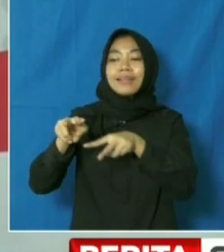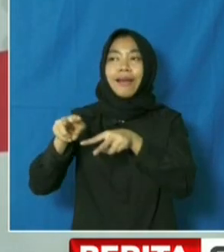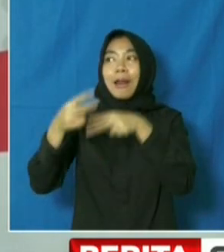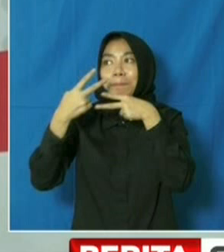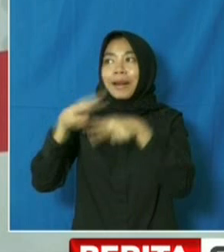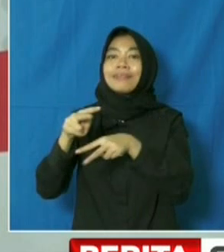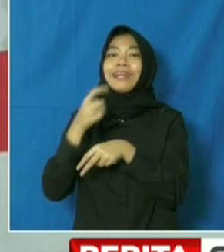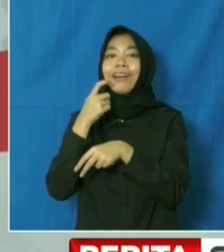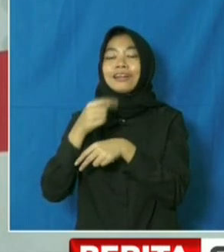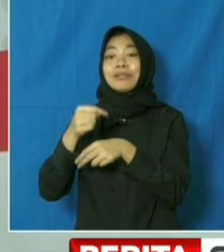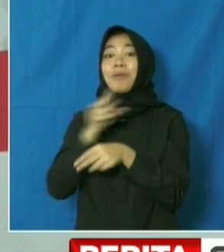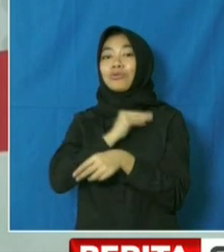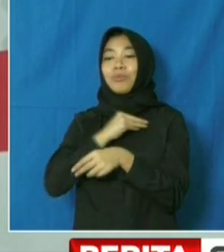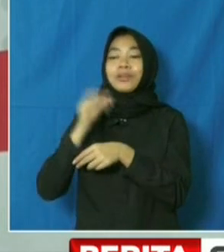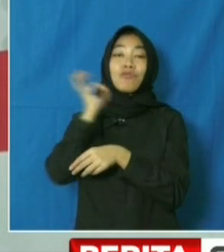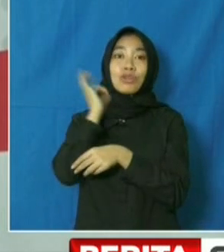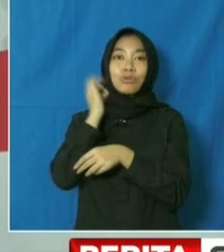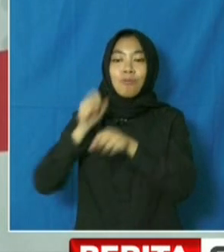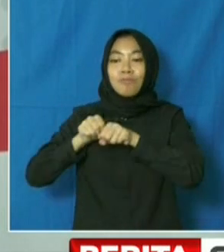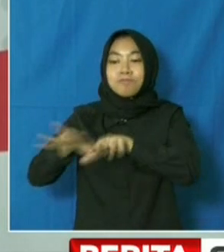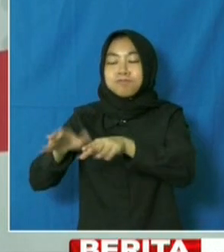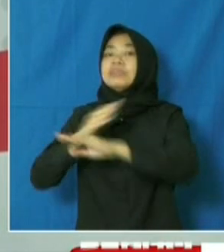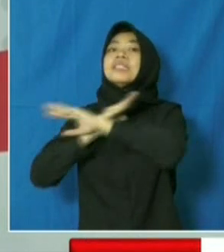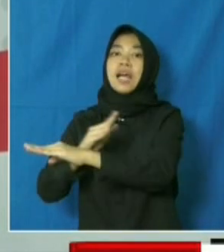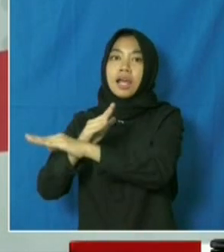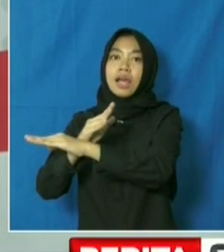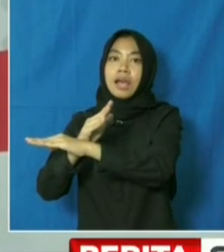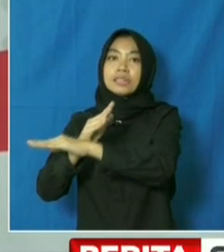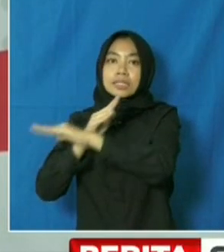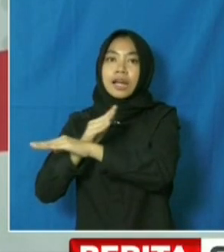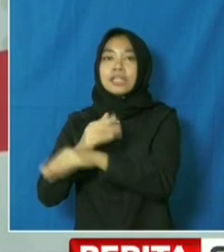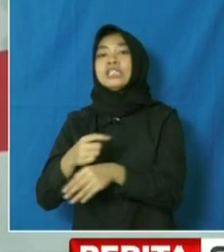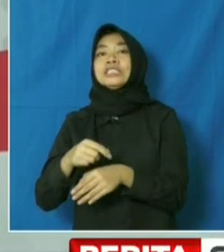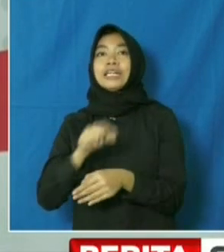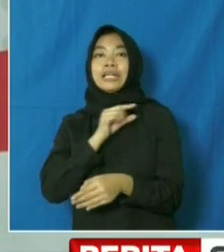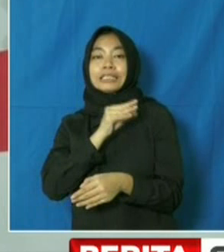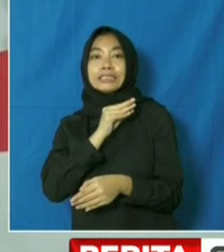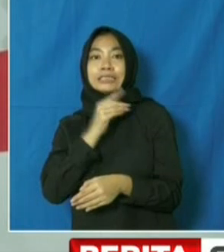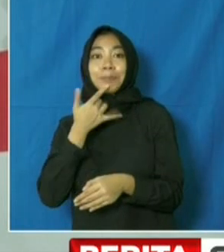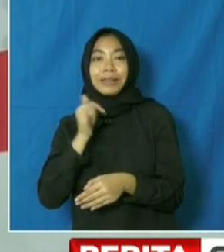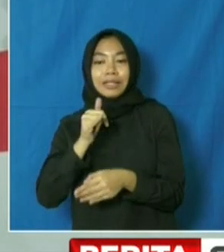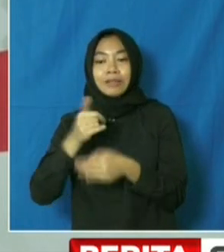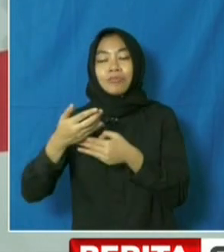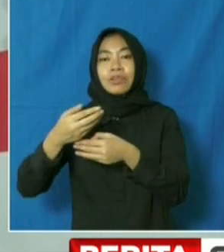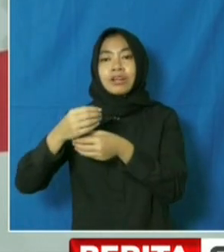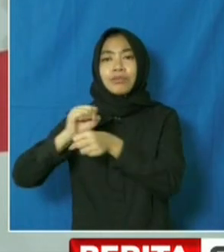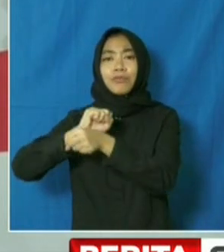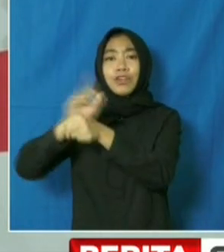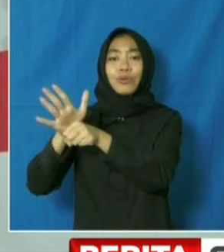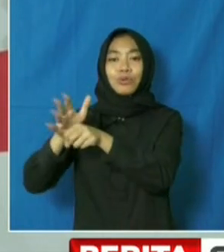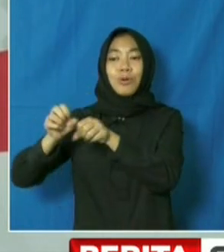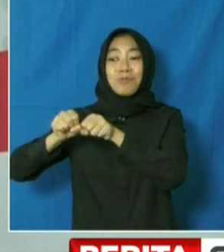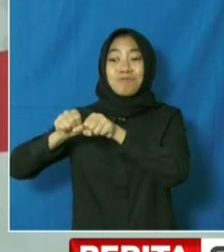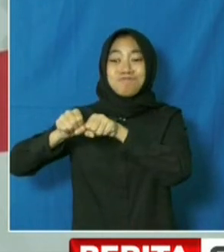potensi penyebaran seluruh potensi yang menyebabkan penyebaran virus kofit secara meluas ke tengah masyarakat